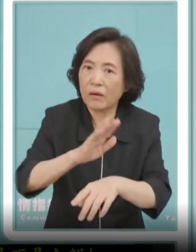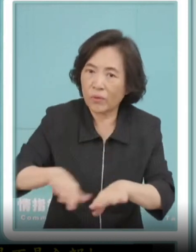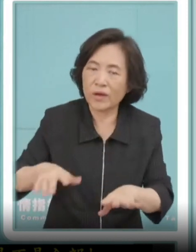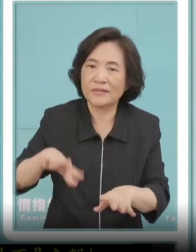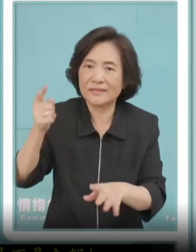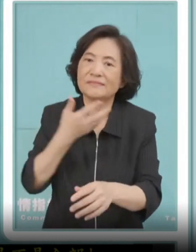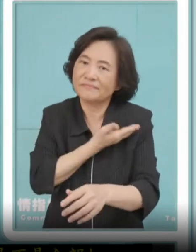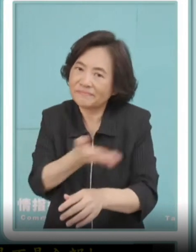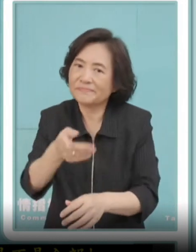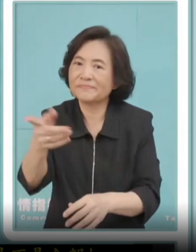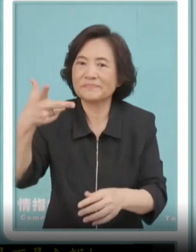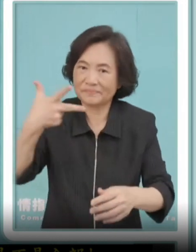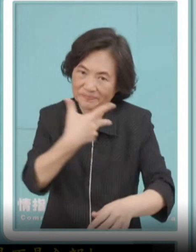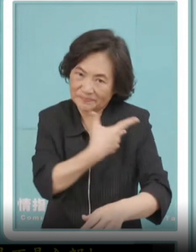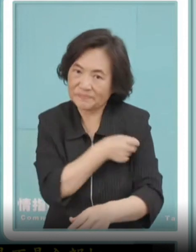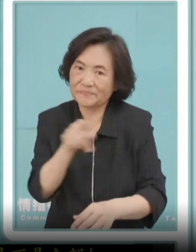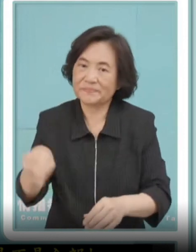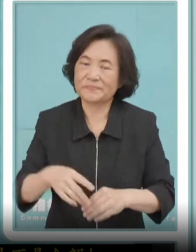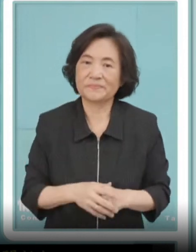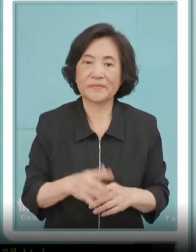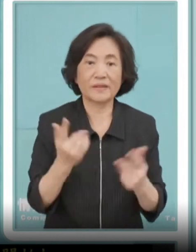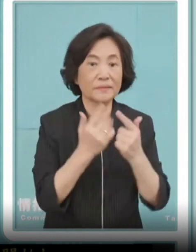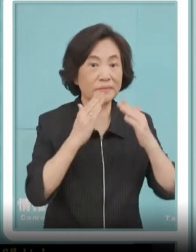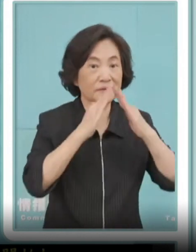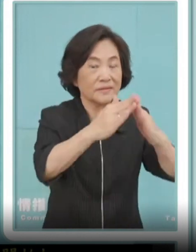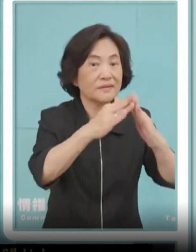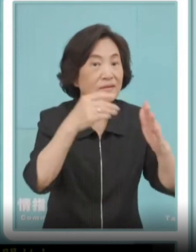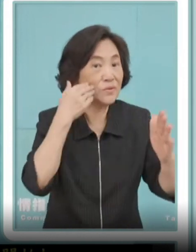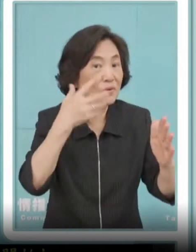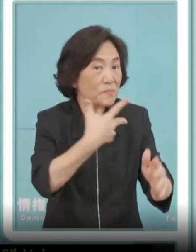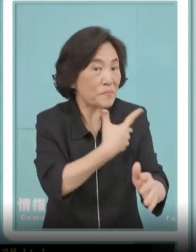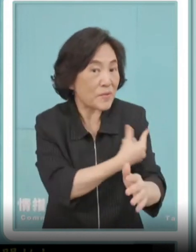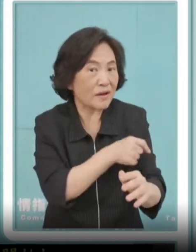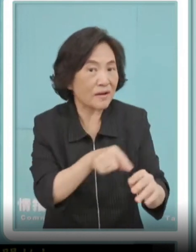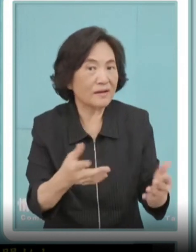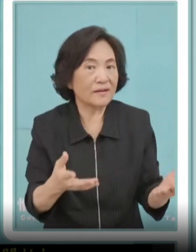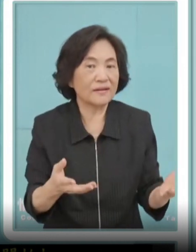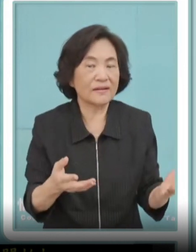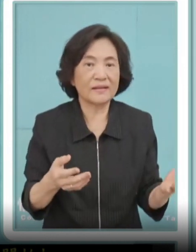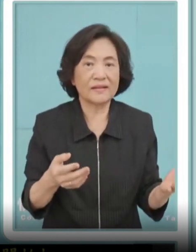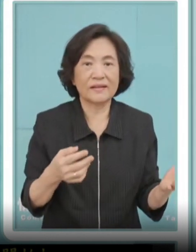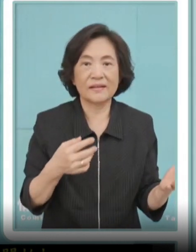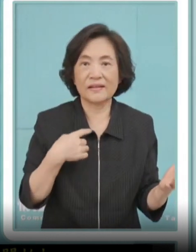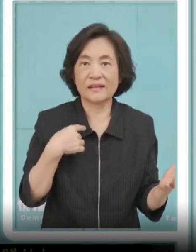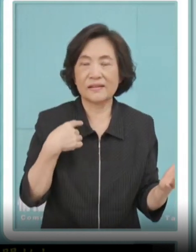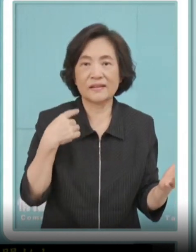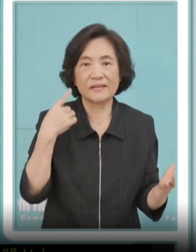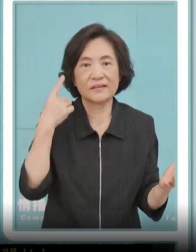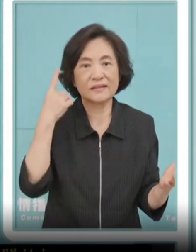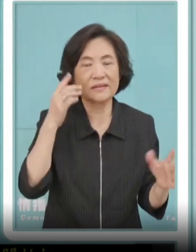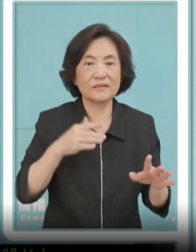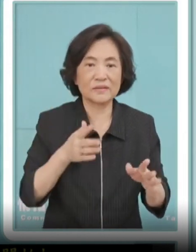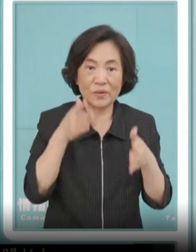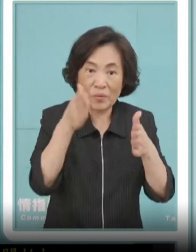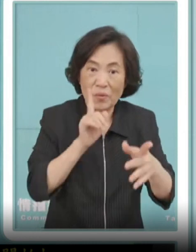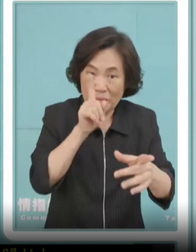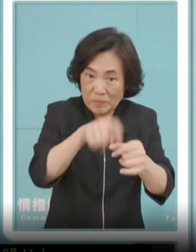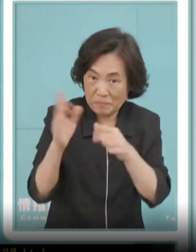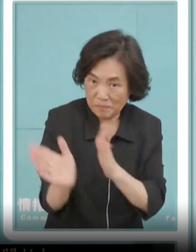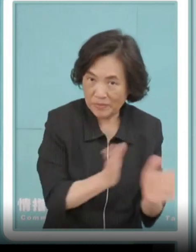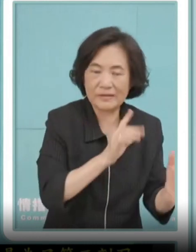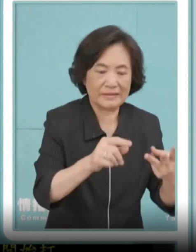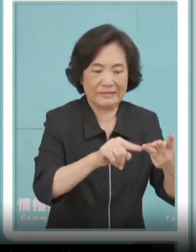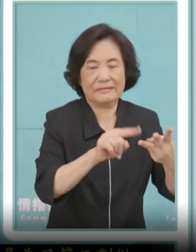就打，所以是这样的。我们台北市打疫苗哈，这个是这样，我们说主是为了第三剂做准